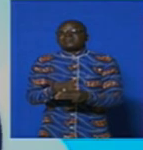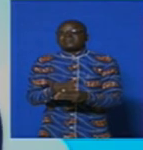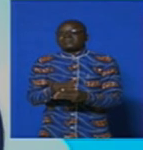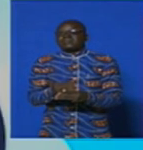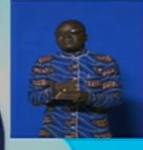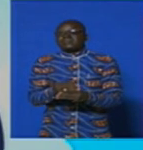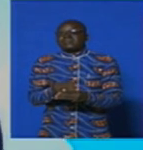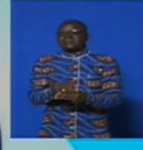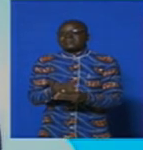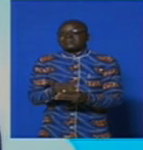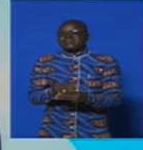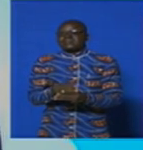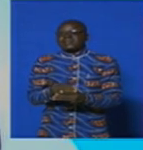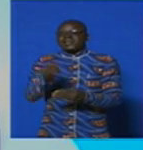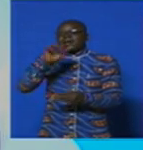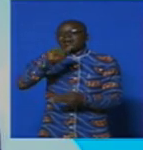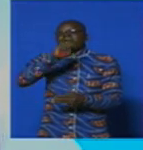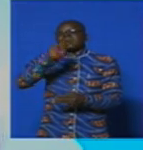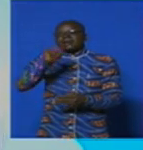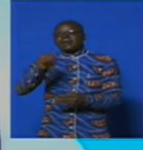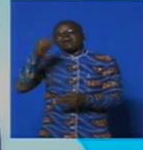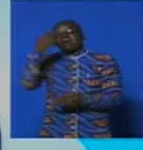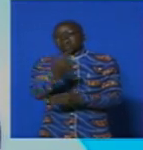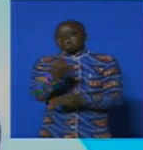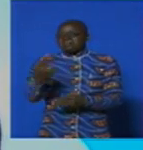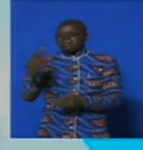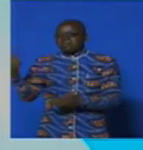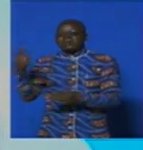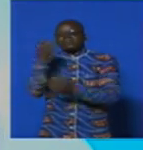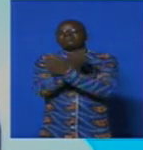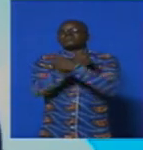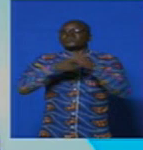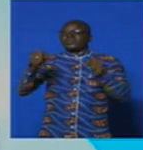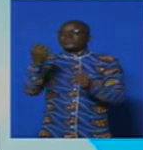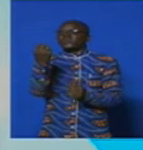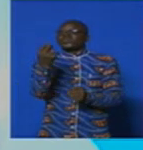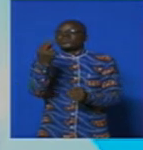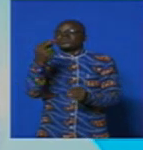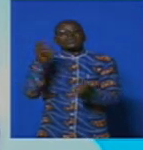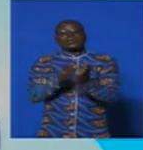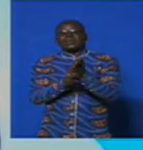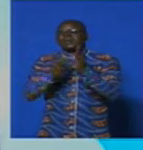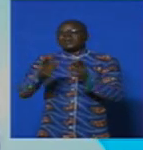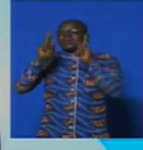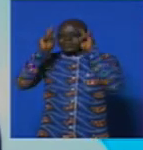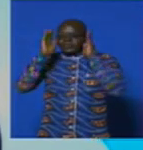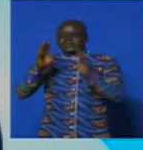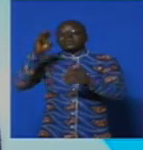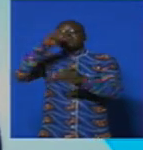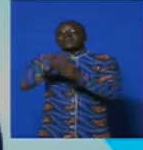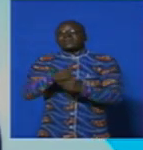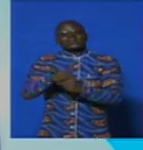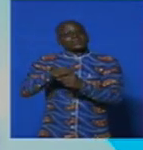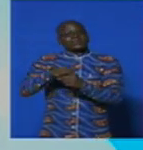La Thaïlande a suivi heure par heure les opérations de sauvetage de 12 écoliers et de leurs professeurs bloqués dans une grotte.